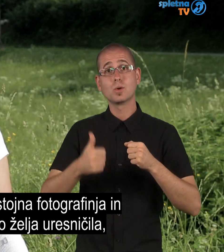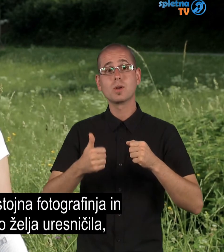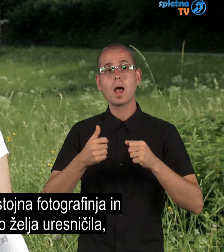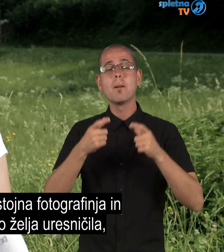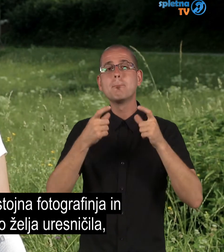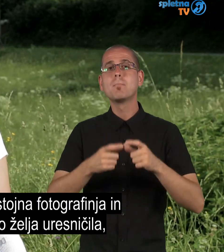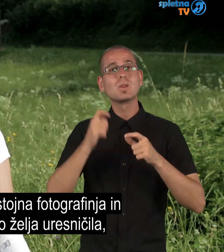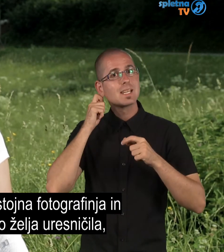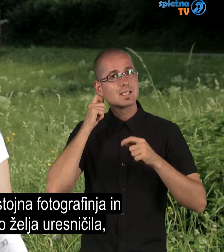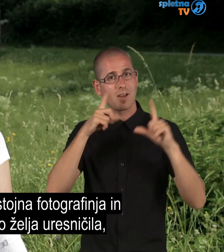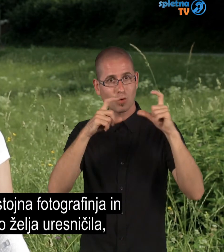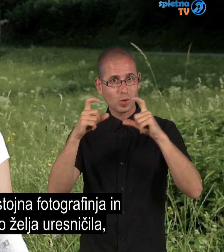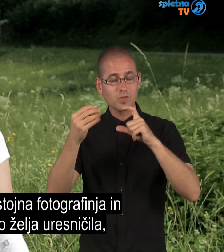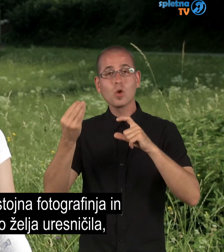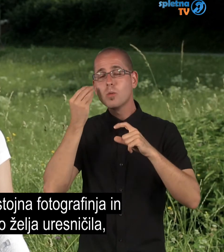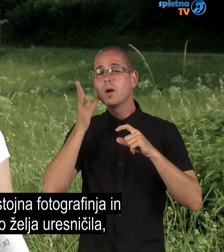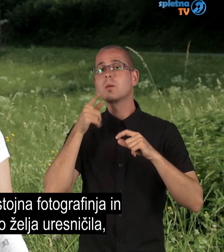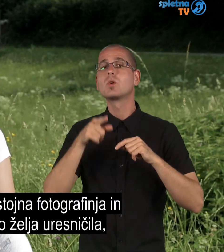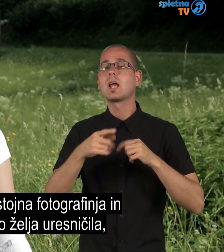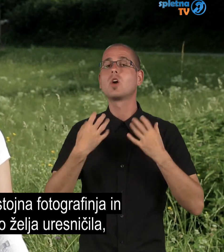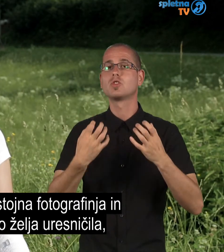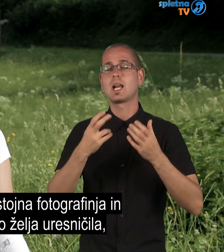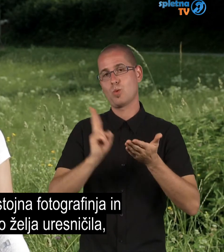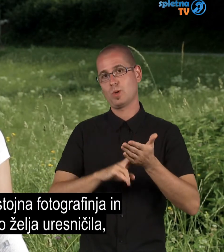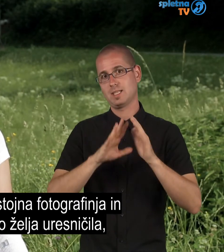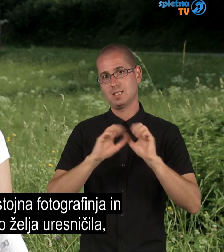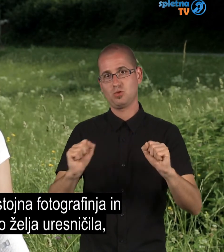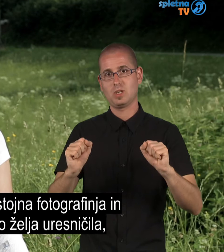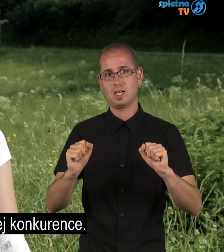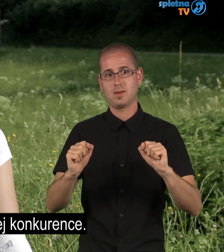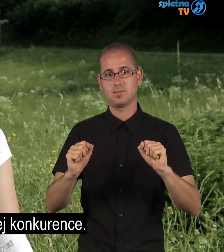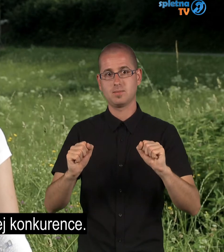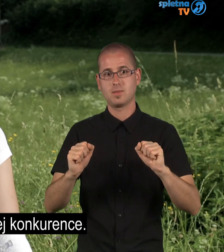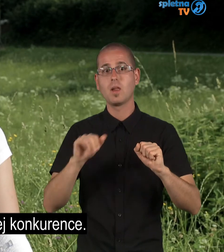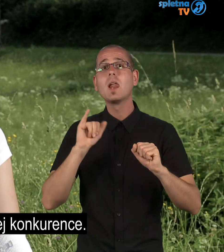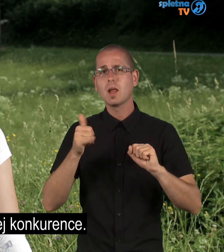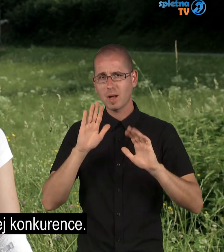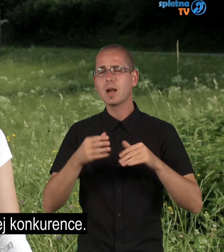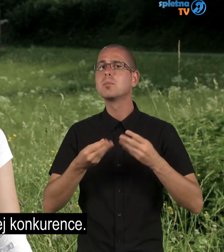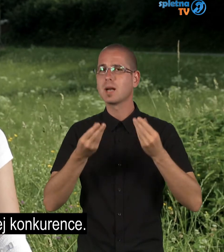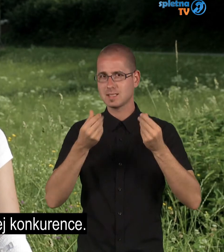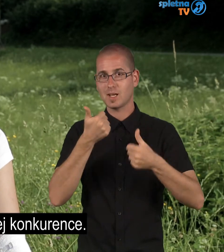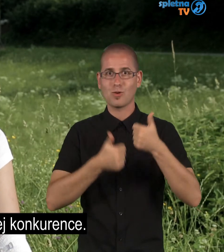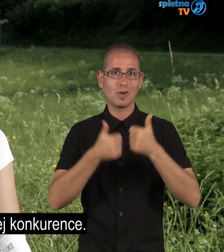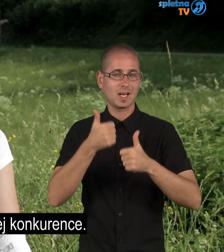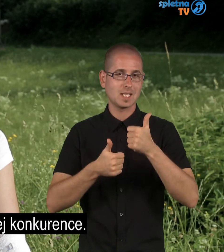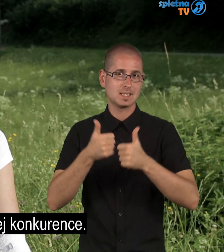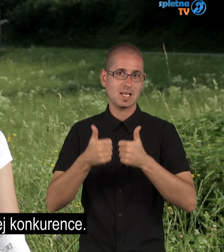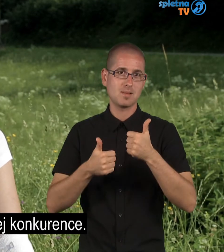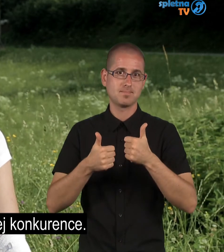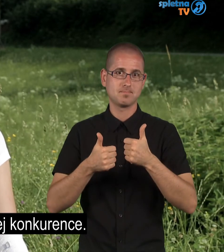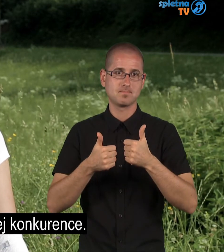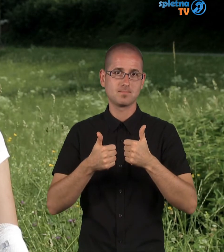podjetnica fotografije in upam, da se mi bo ta želja uresničila. Je pa kar precej